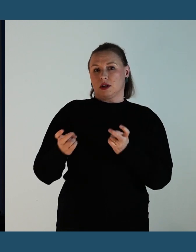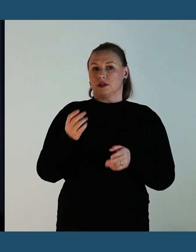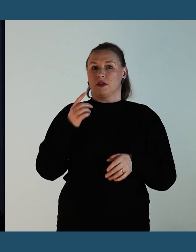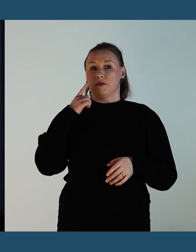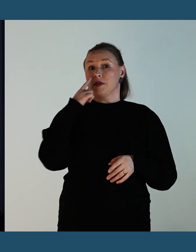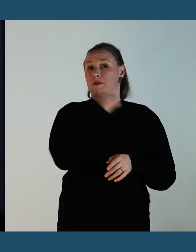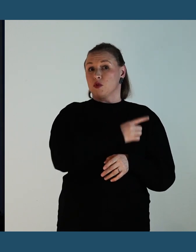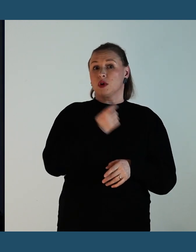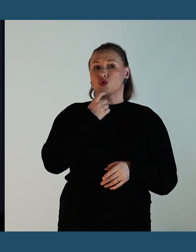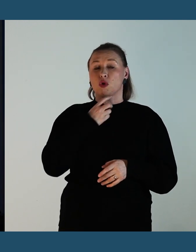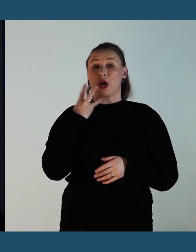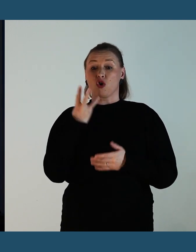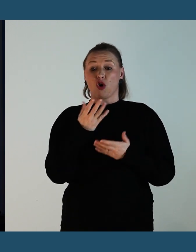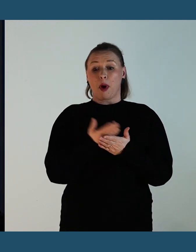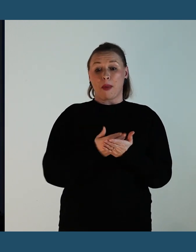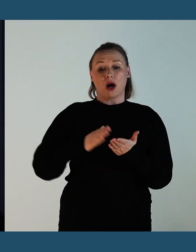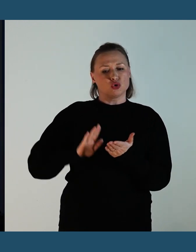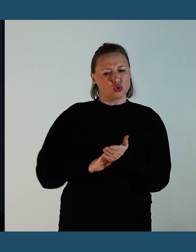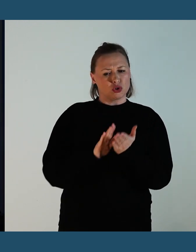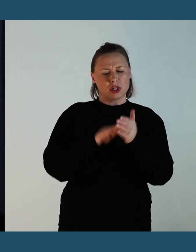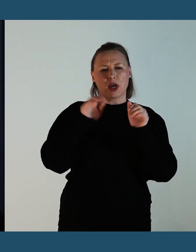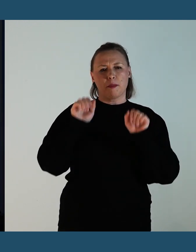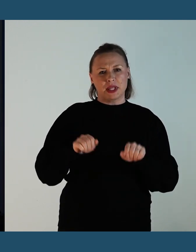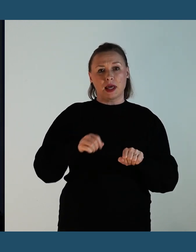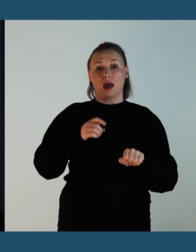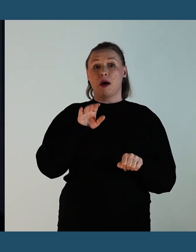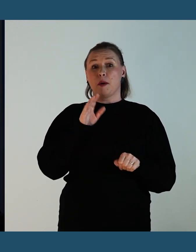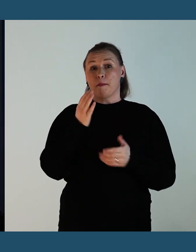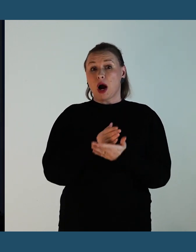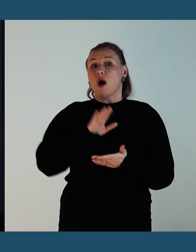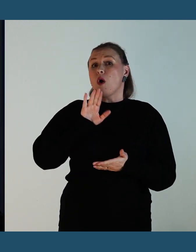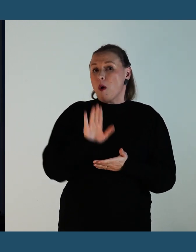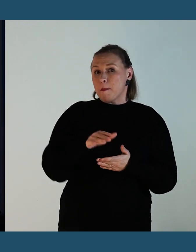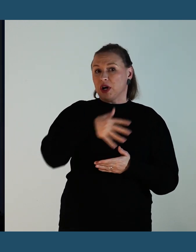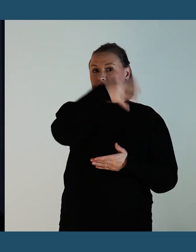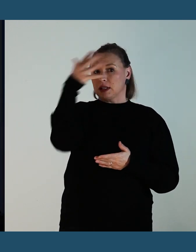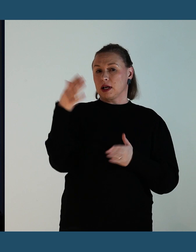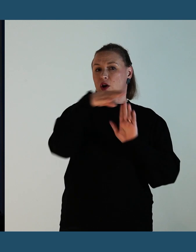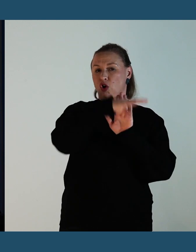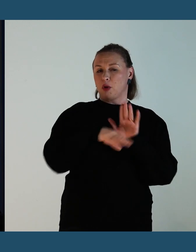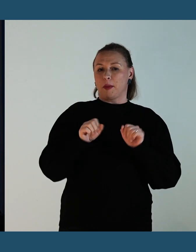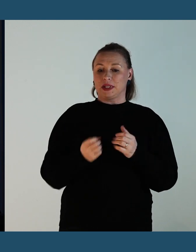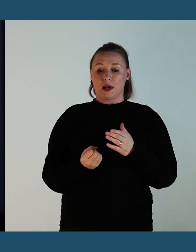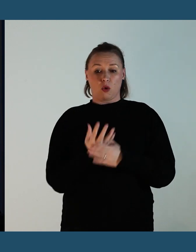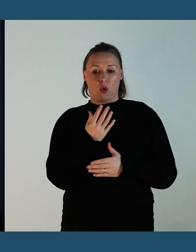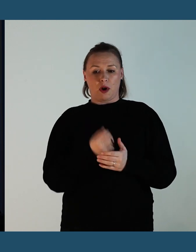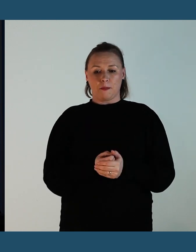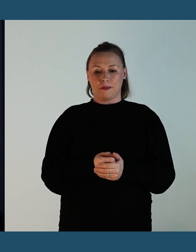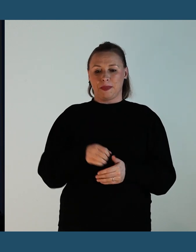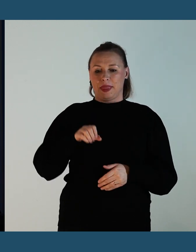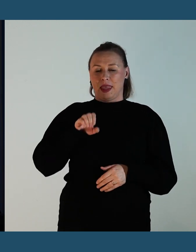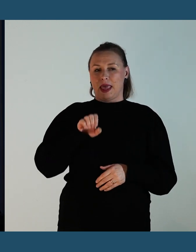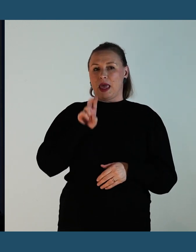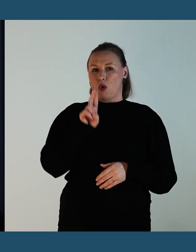sai 3 maalta suosituksen luoda kansallinen sateenkaaritoimintaohjelma. EU-komissiolla on oma